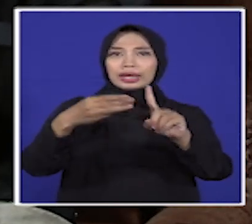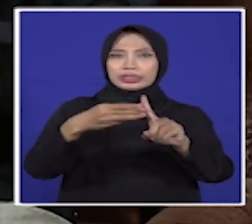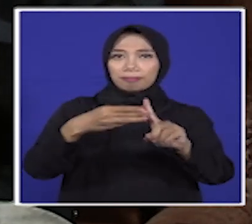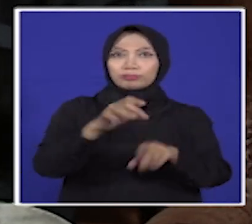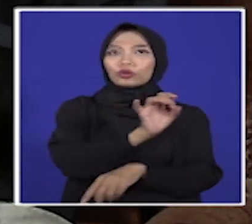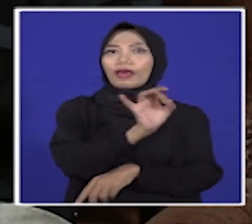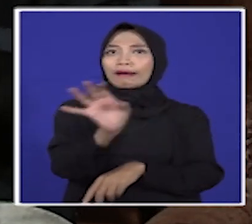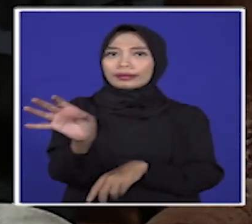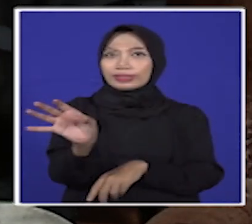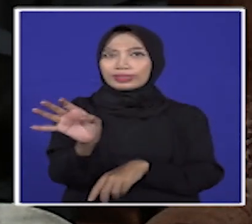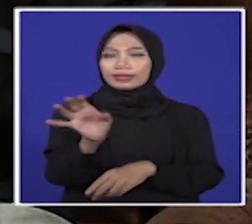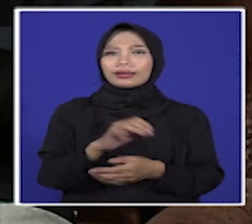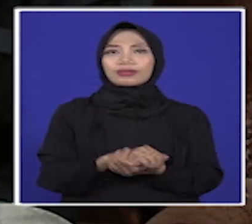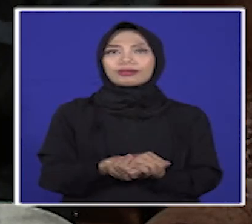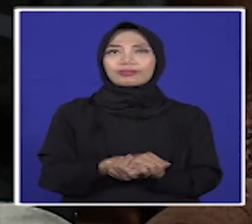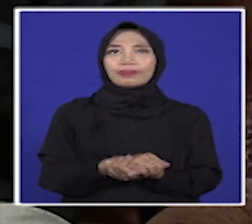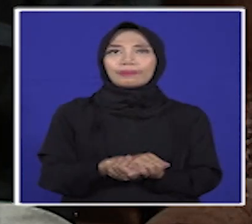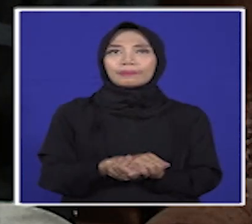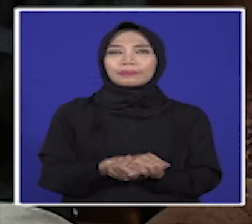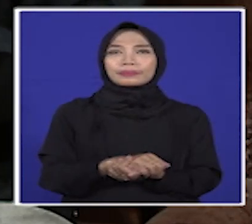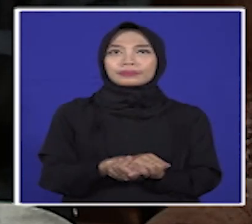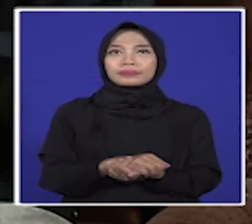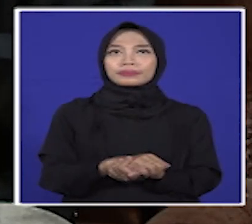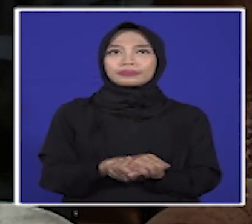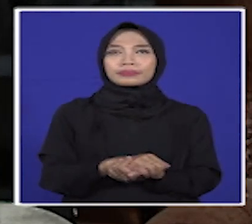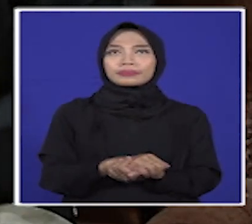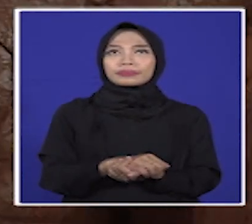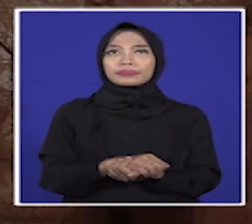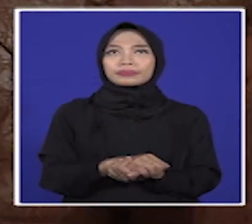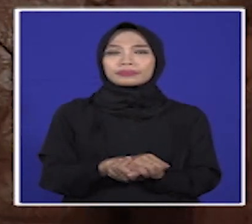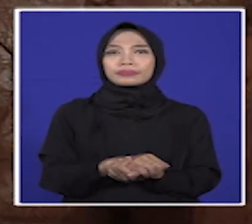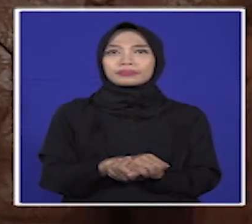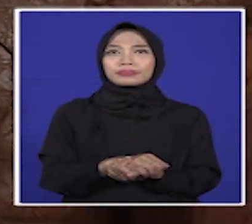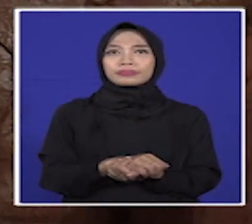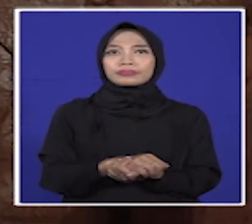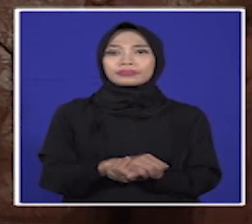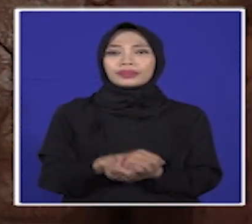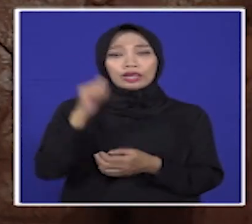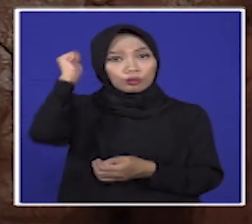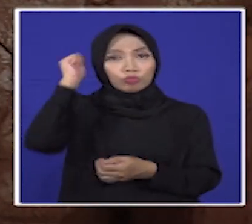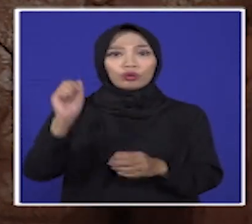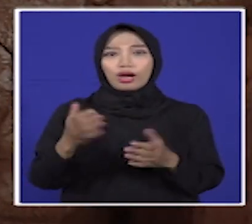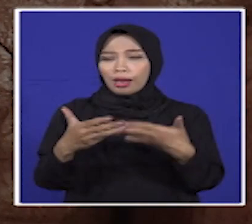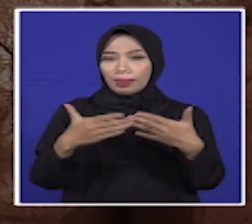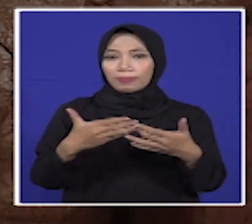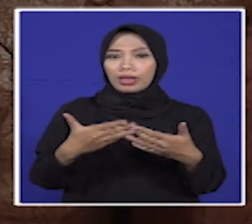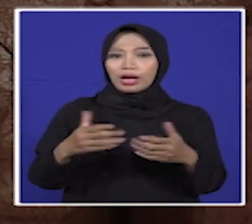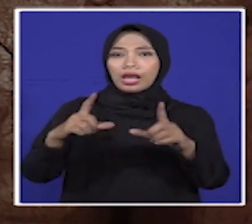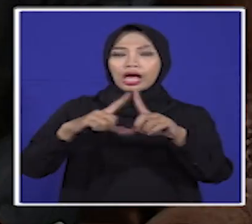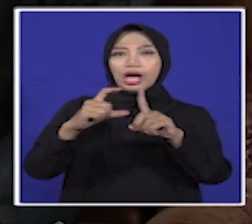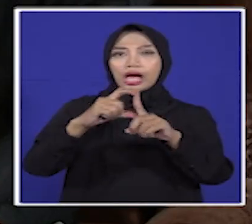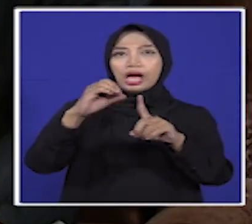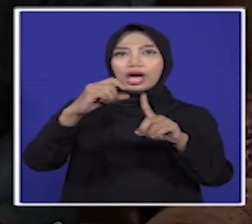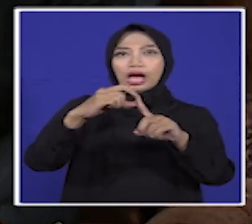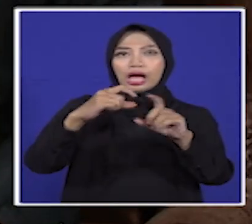hanya sekedar kedekatan hubungan secara sosial. Jadi boleh kita mengadopsi itu, tapi disarankan akan lebih